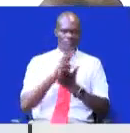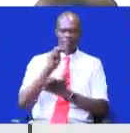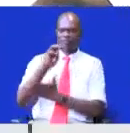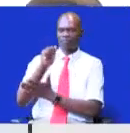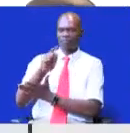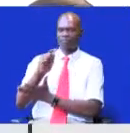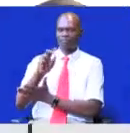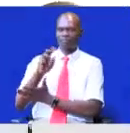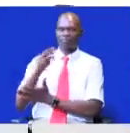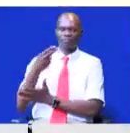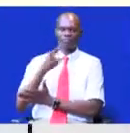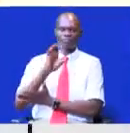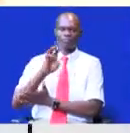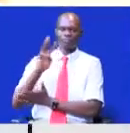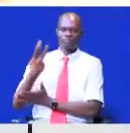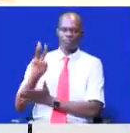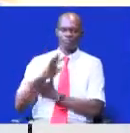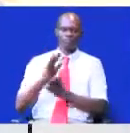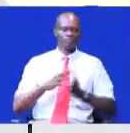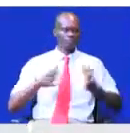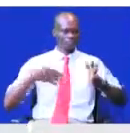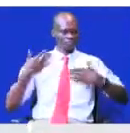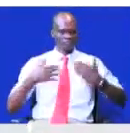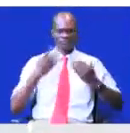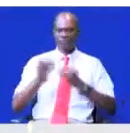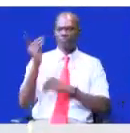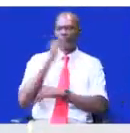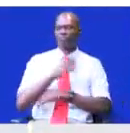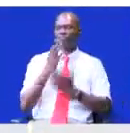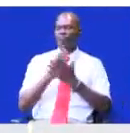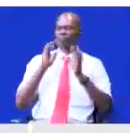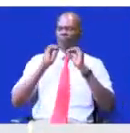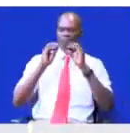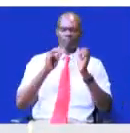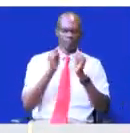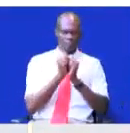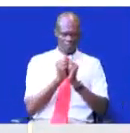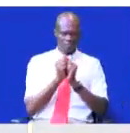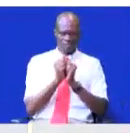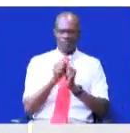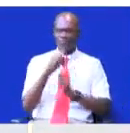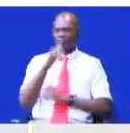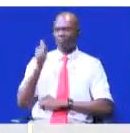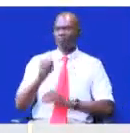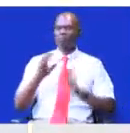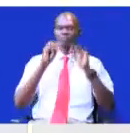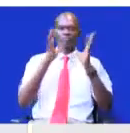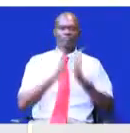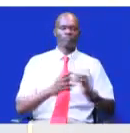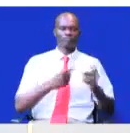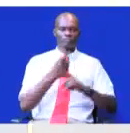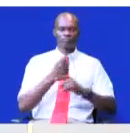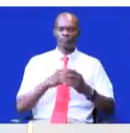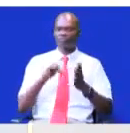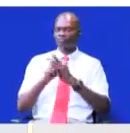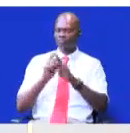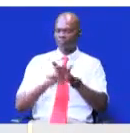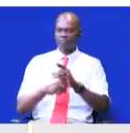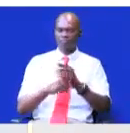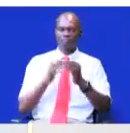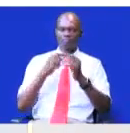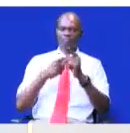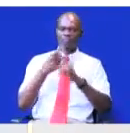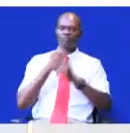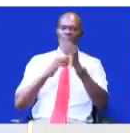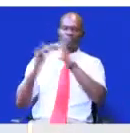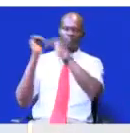TV kaka gimor kod odiochieng jopuonj ni eri. Puonjo gi jopuonj mang'eny, jopuonj masepuonjo go chakre natiegra kaka japuonj.